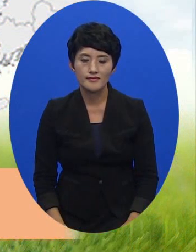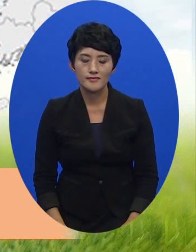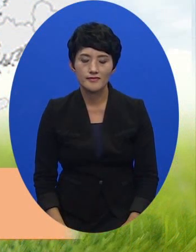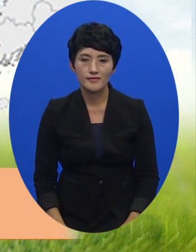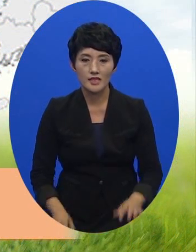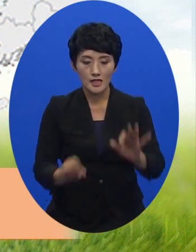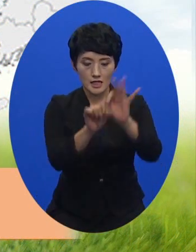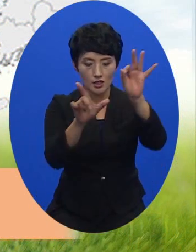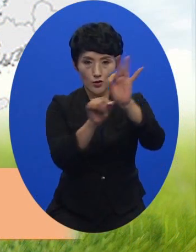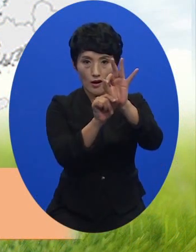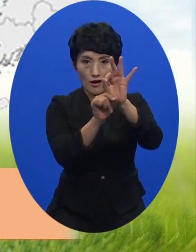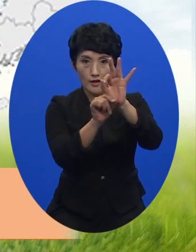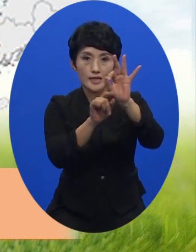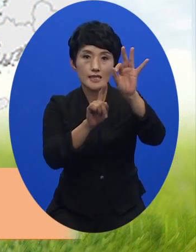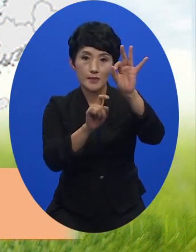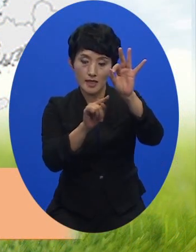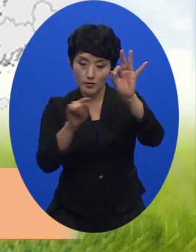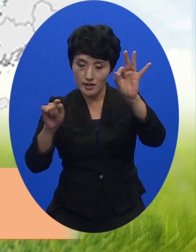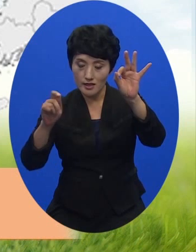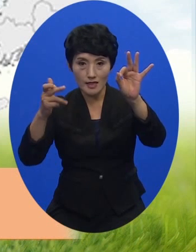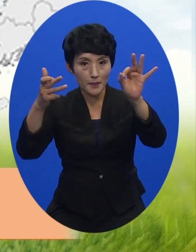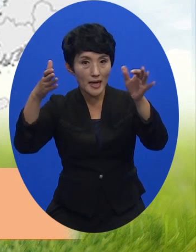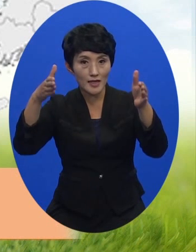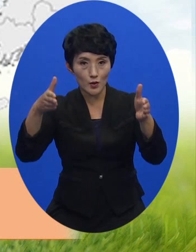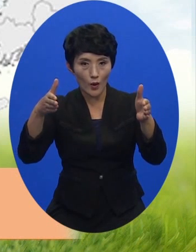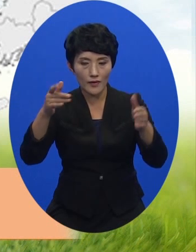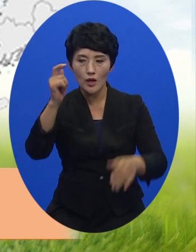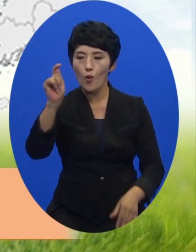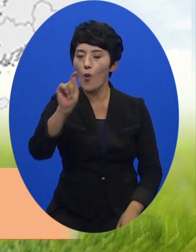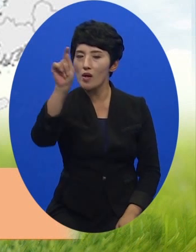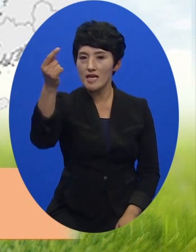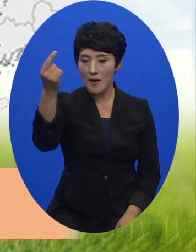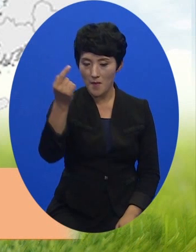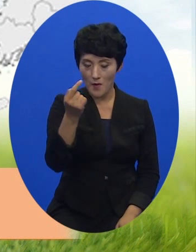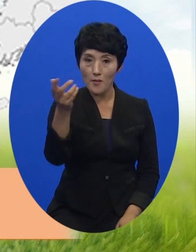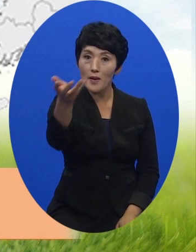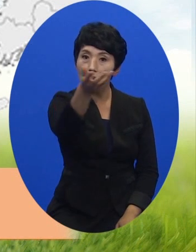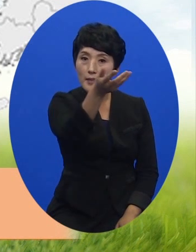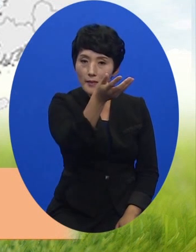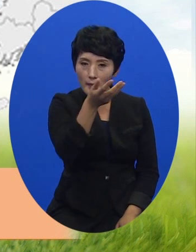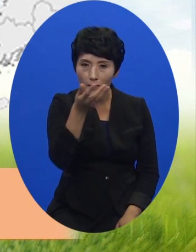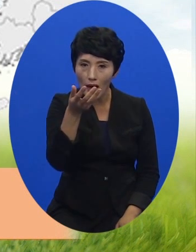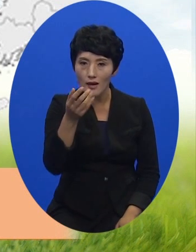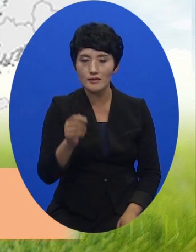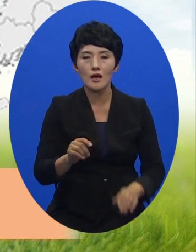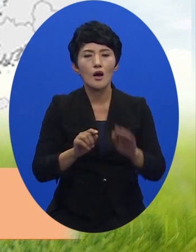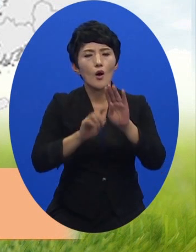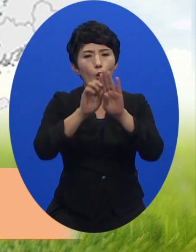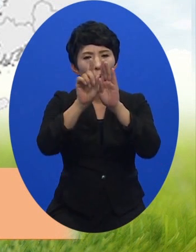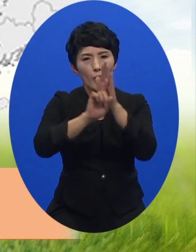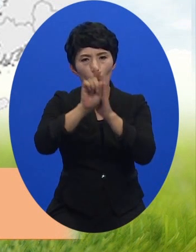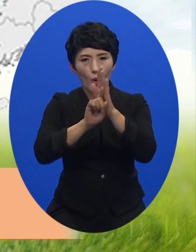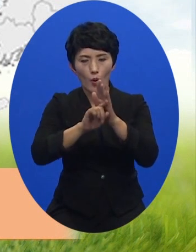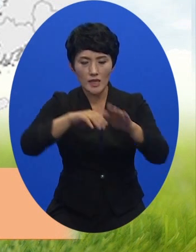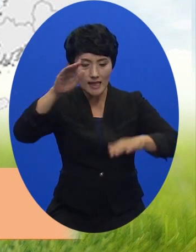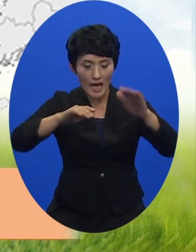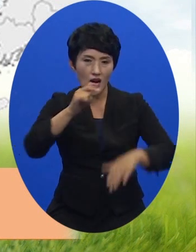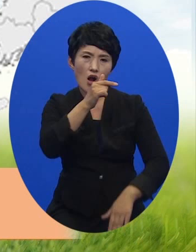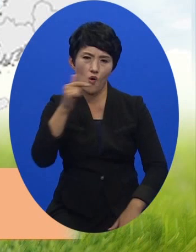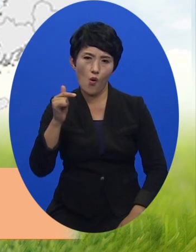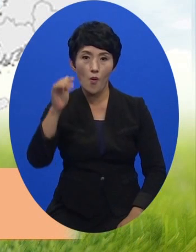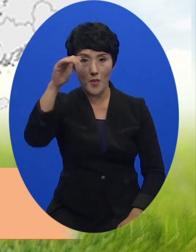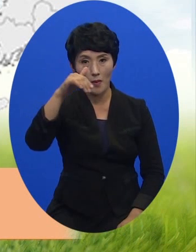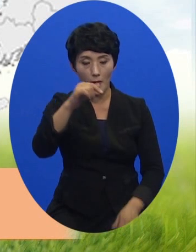마지막으로 10월 12일부터 18일까지 는 이동성 고기압의 영향을 주로 받게 쓰며 일교차가 큰 날이 많겠습니다